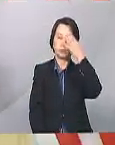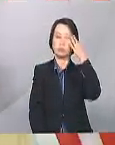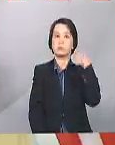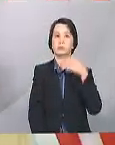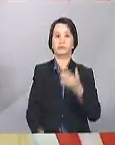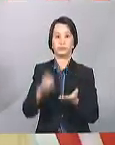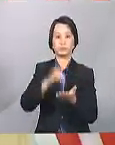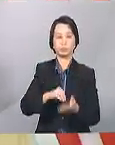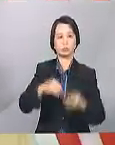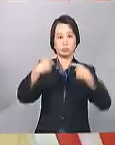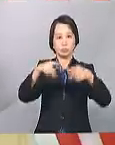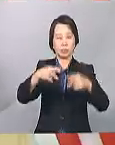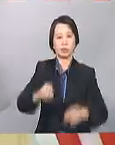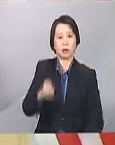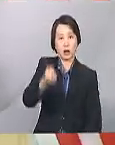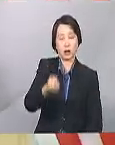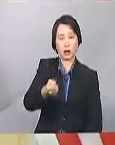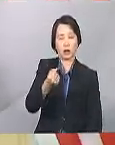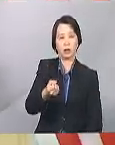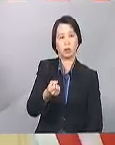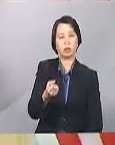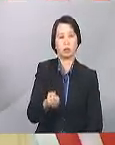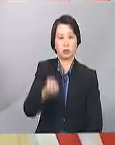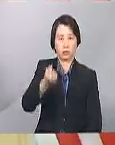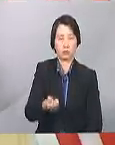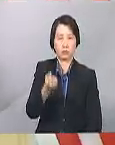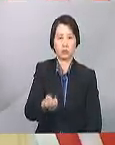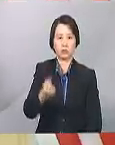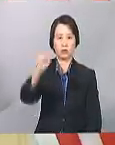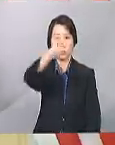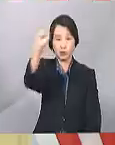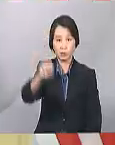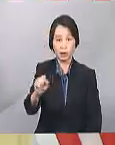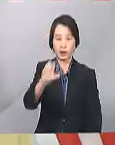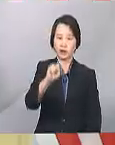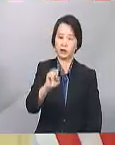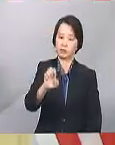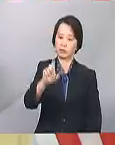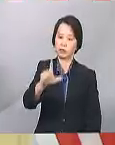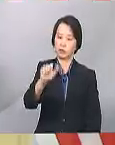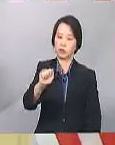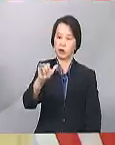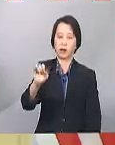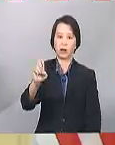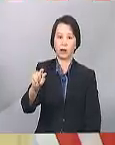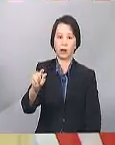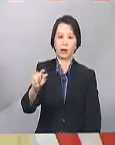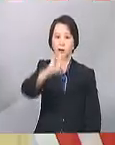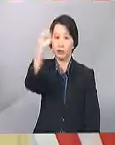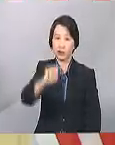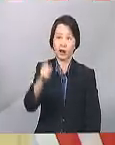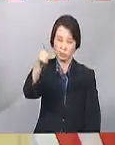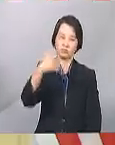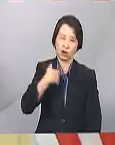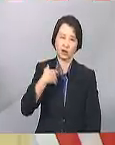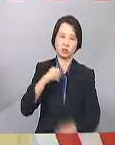Di Pasar Borong Selayang kita dapati ada kes, ya, ada kes COVID positif.